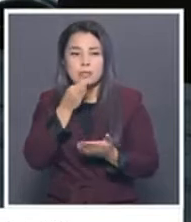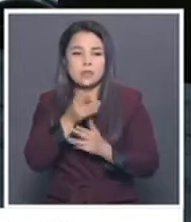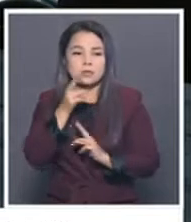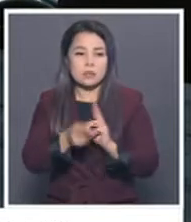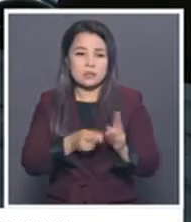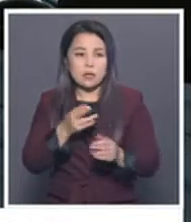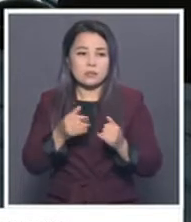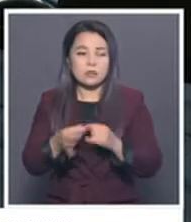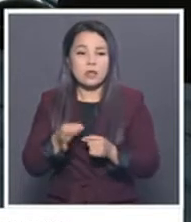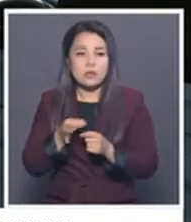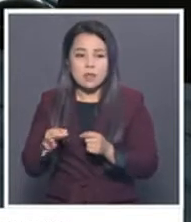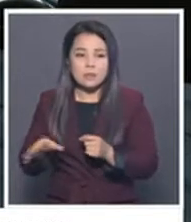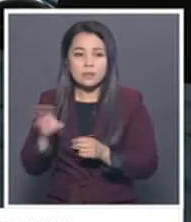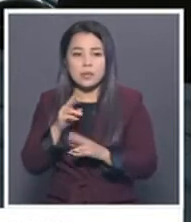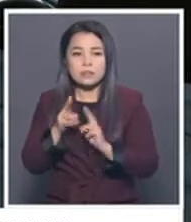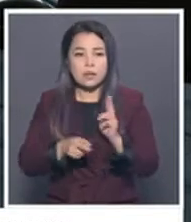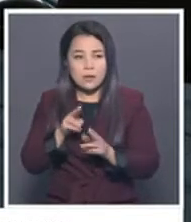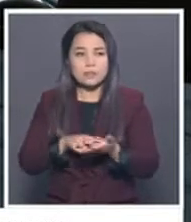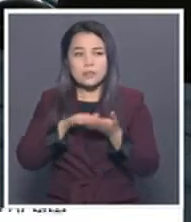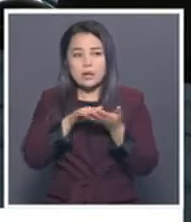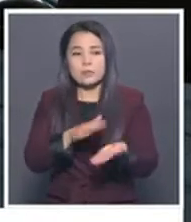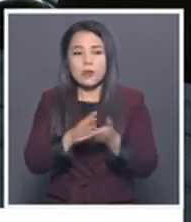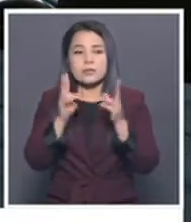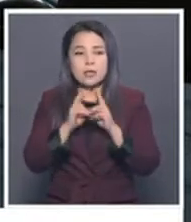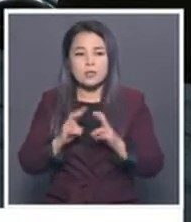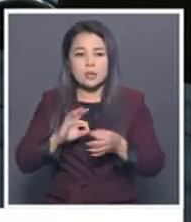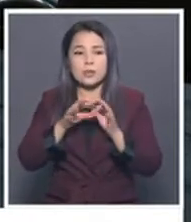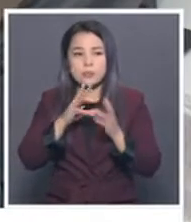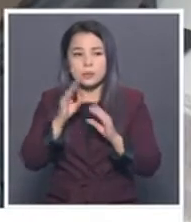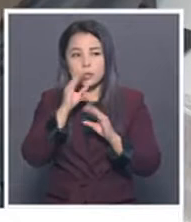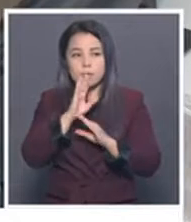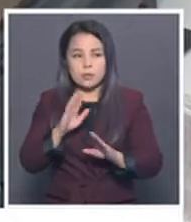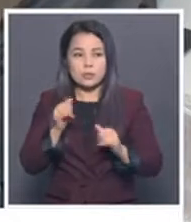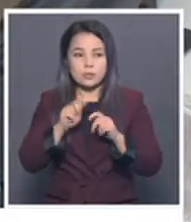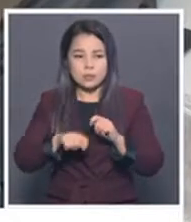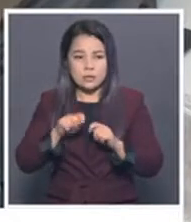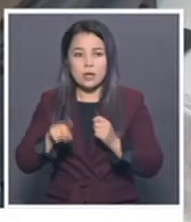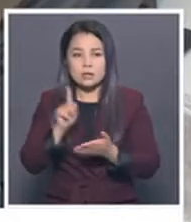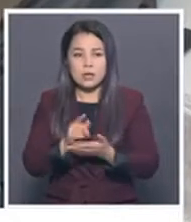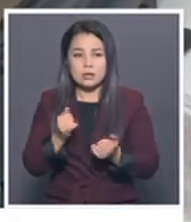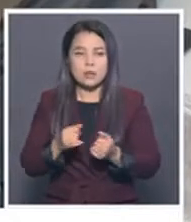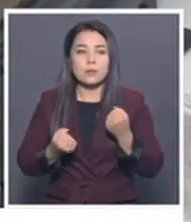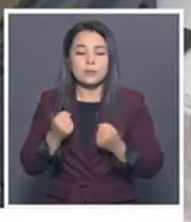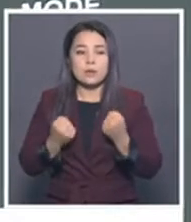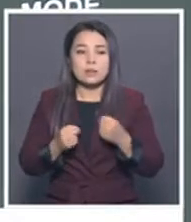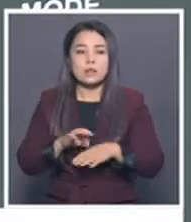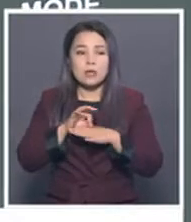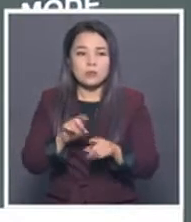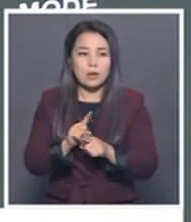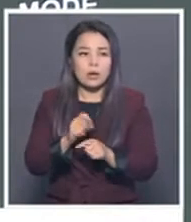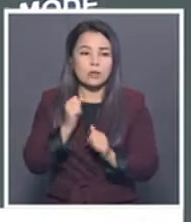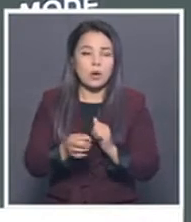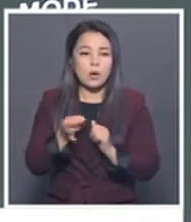көп. Елдің түкпір-түкпірінен арыз түсет. Тексеруге бәрін аралап үлгермейміз. Егер осындай жылжымалы кешен әр облыста кемінде біреуден